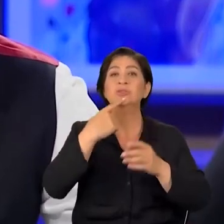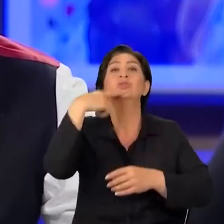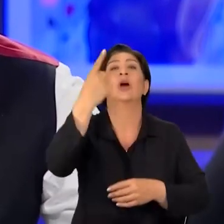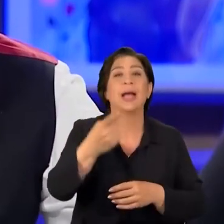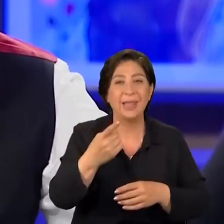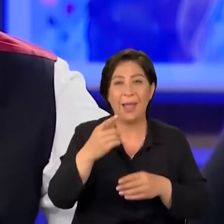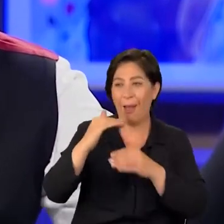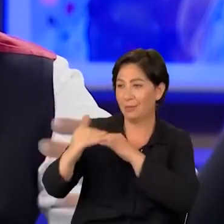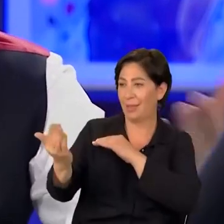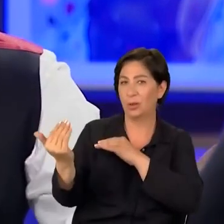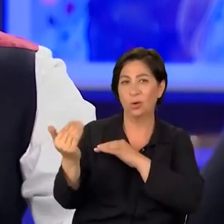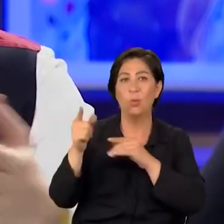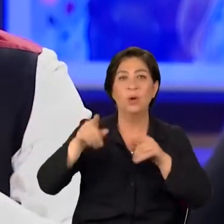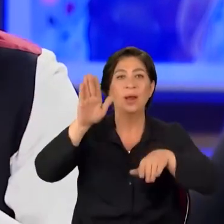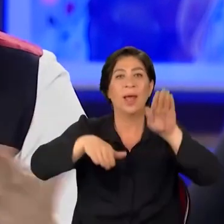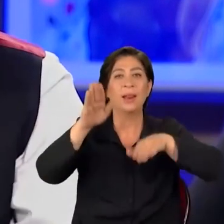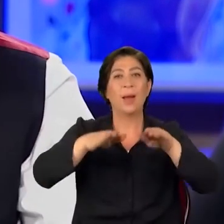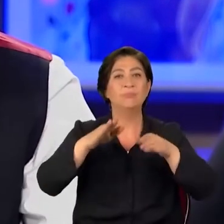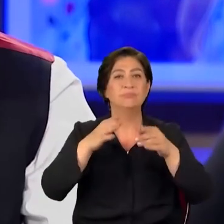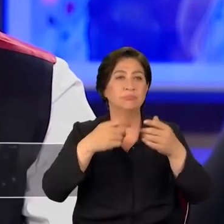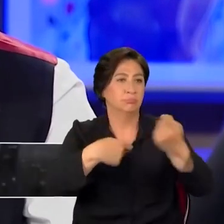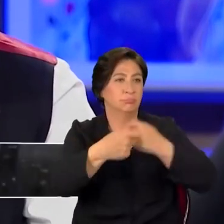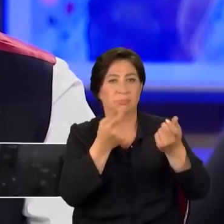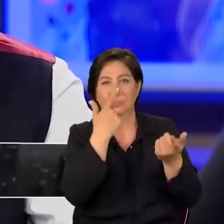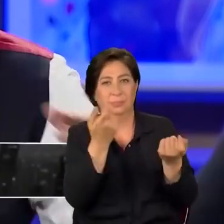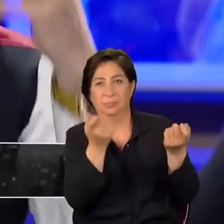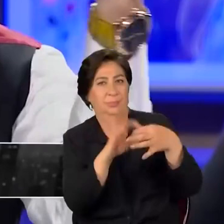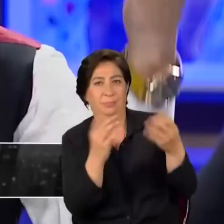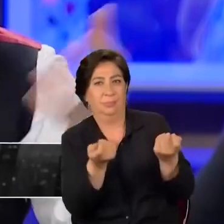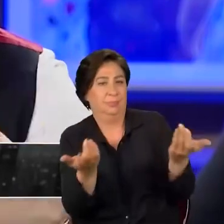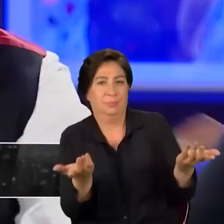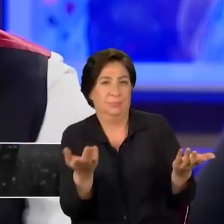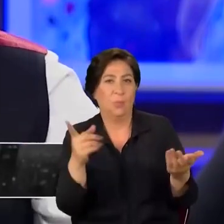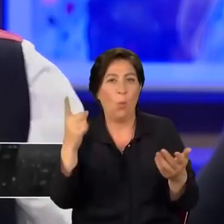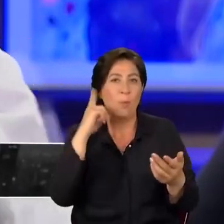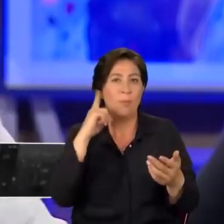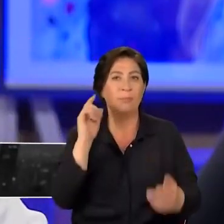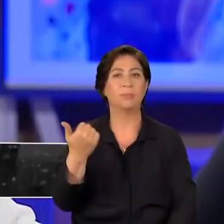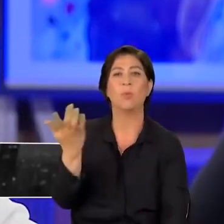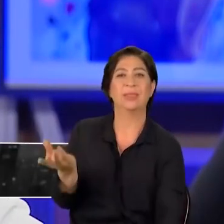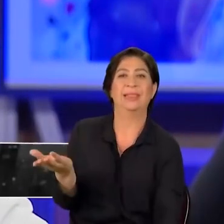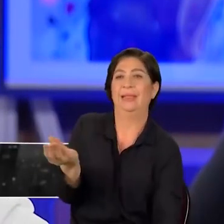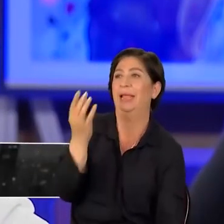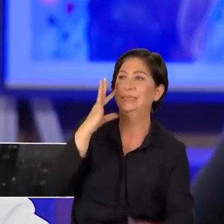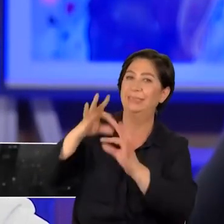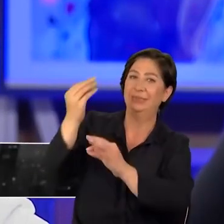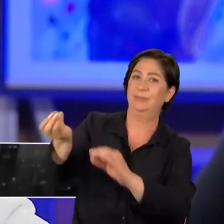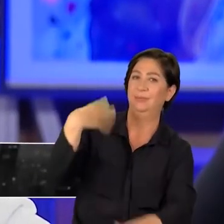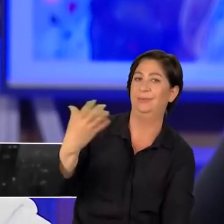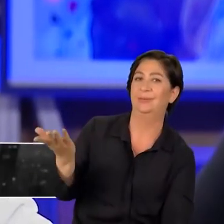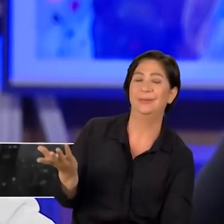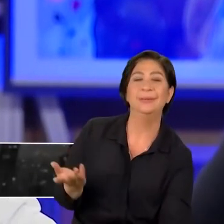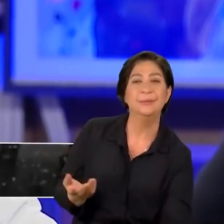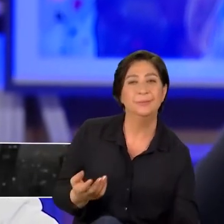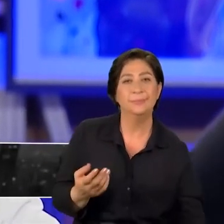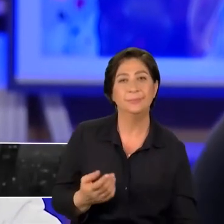halktan geliyor. Evet. Ben de demiştim ki o zaman bu reklam ajanslarıyla niye çalışıyorsunuz? Evet. Yani iki çünkü başarılı slogan da halktan geliyor. Orada daha belki